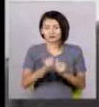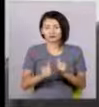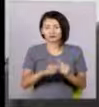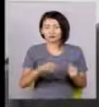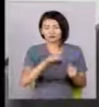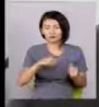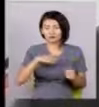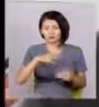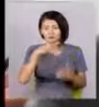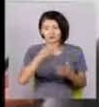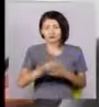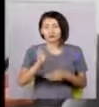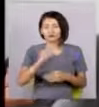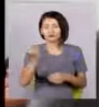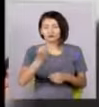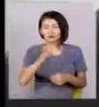және де